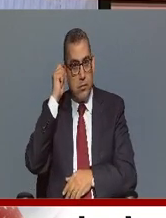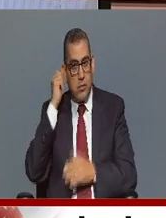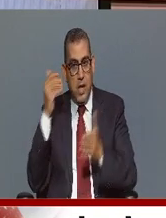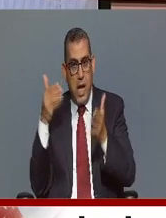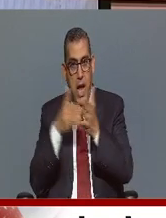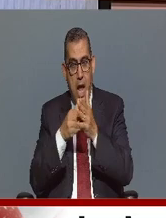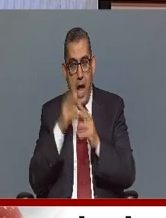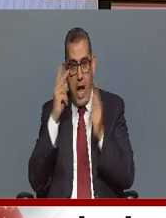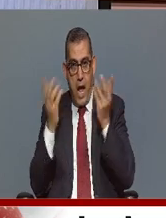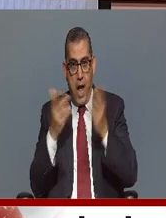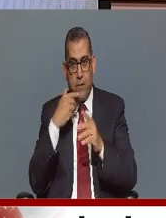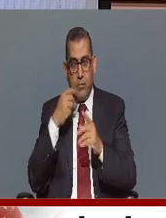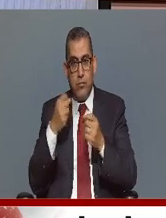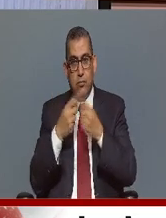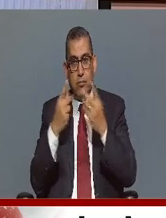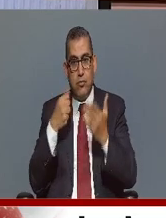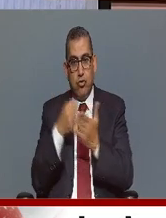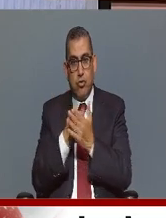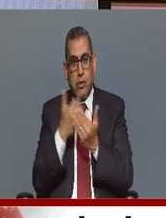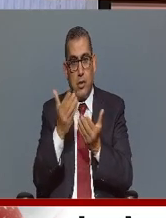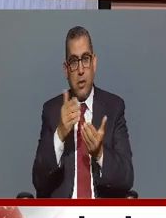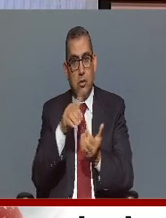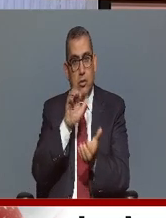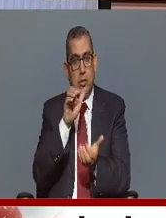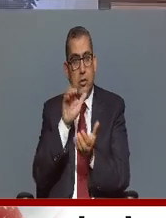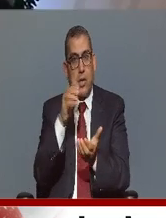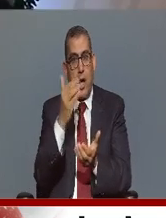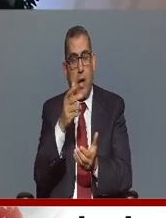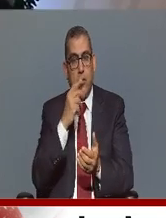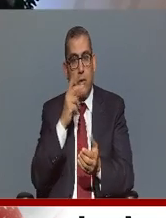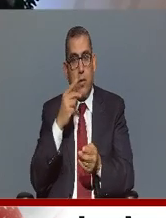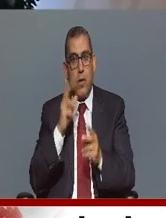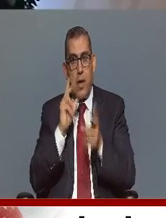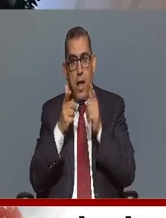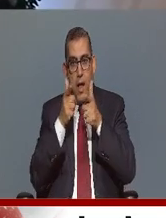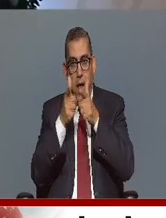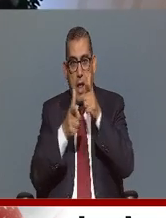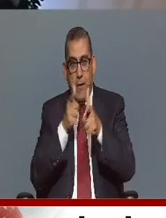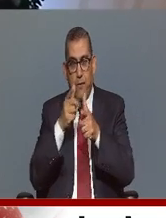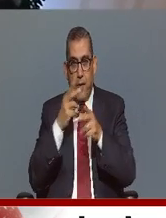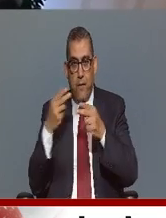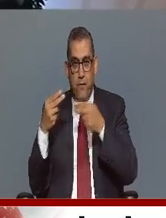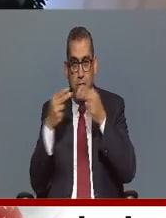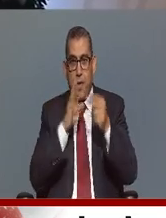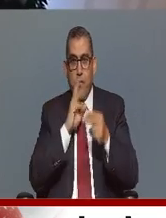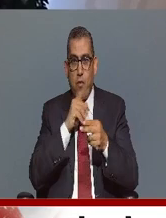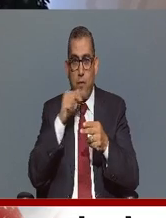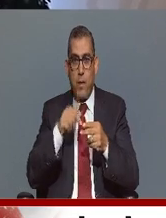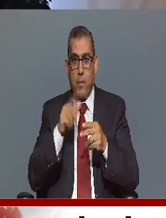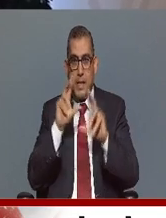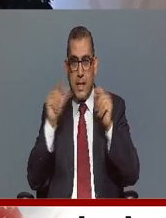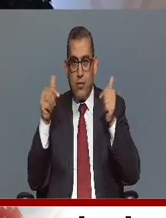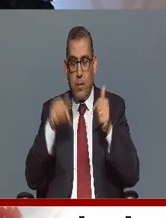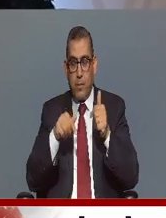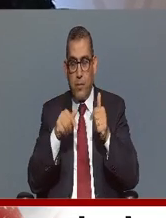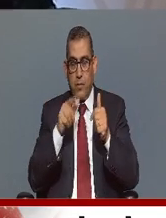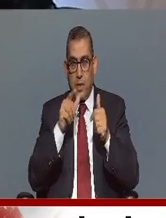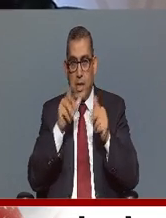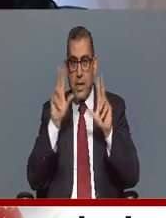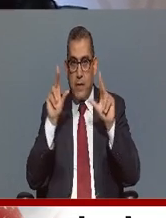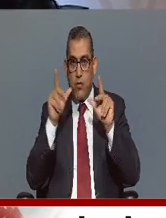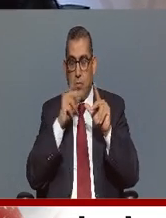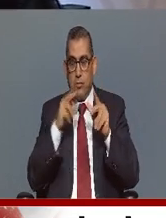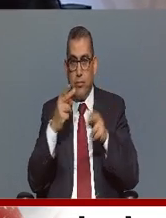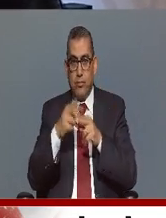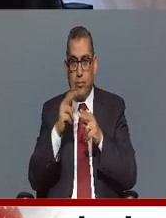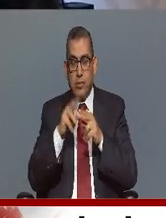المهرجان بتكريم المشاركين في مسلسلات الدراما هذا العام في مهرجان